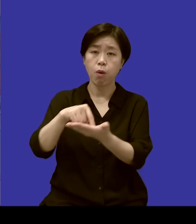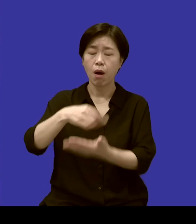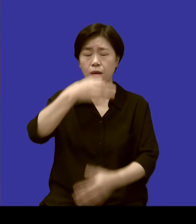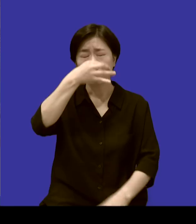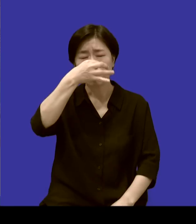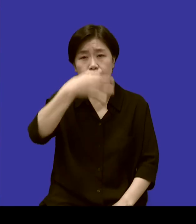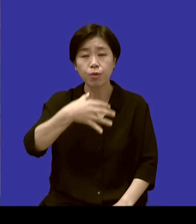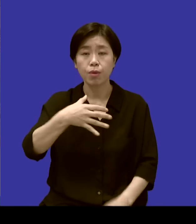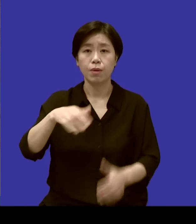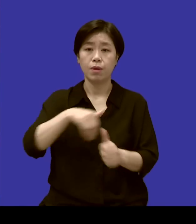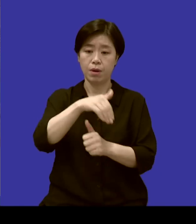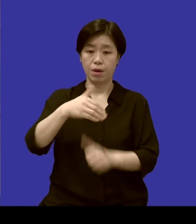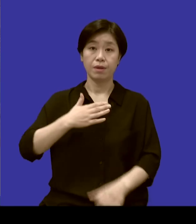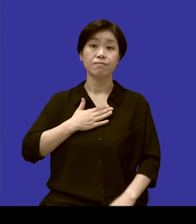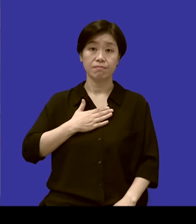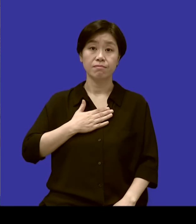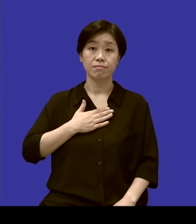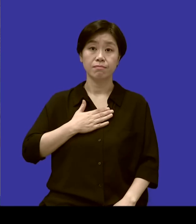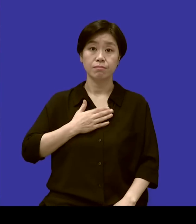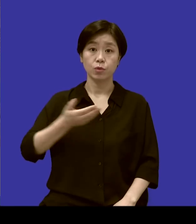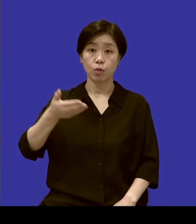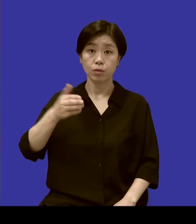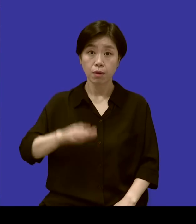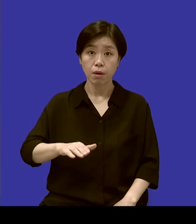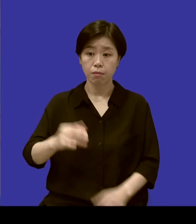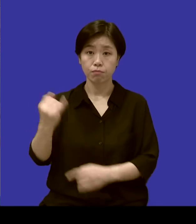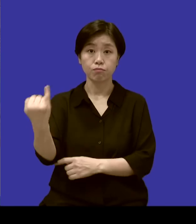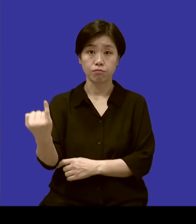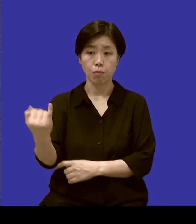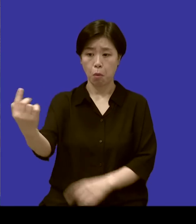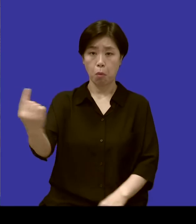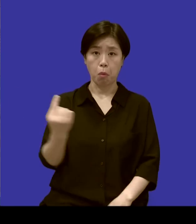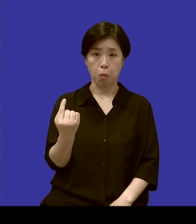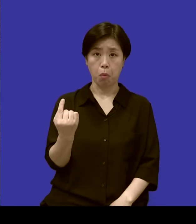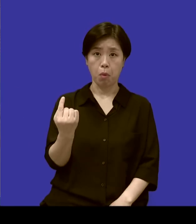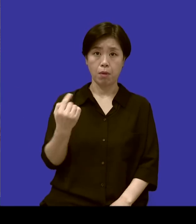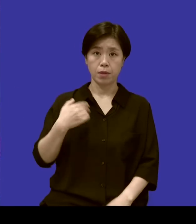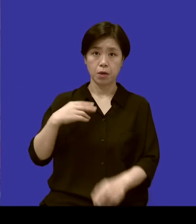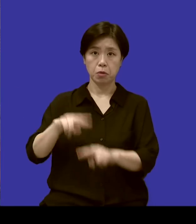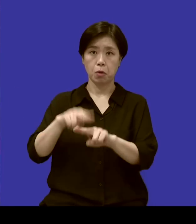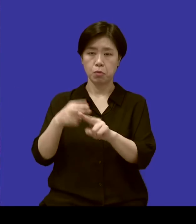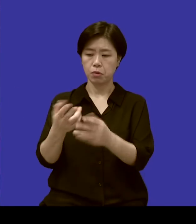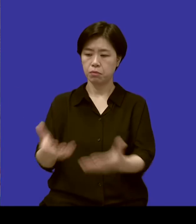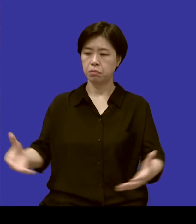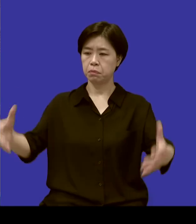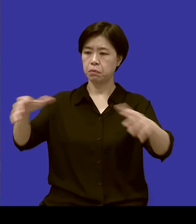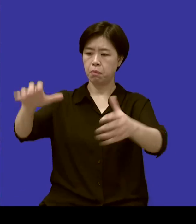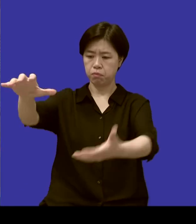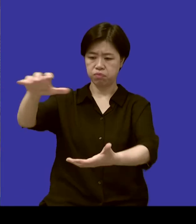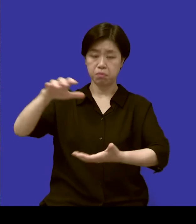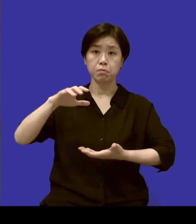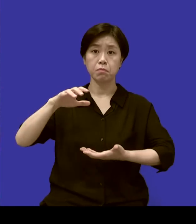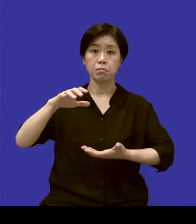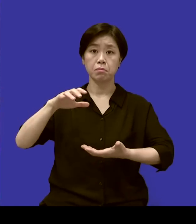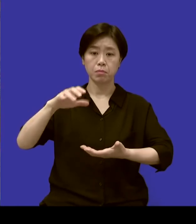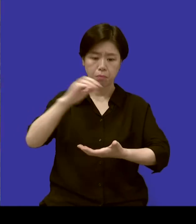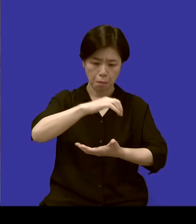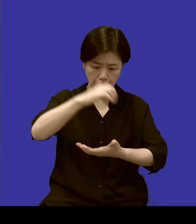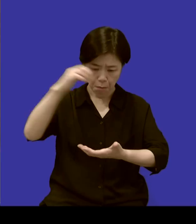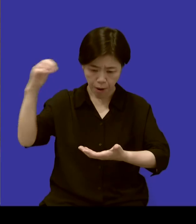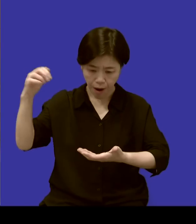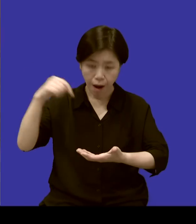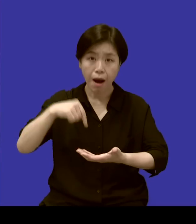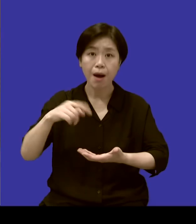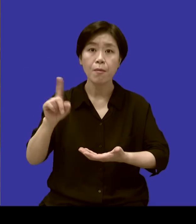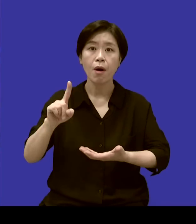그래서 또 갑자기 얘가 봉투를 꺼내더니 좋은 선물을 저한테 탁 주는 거예요. 예. 이렇게 열어보니까